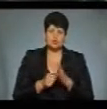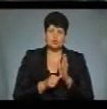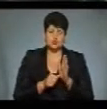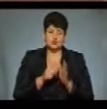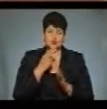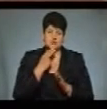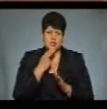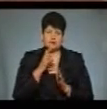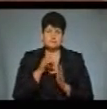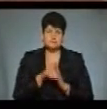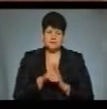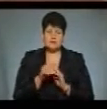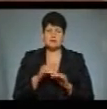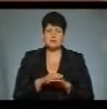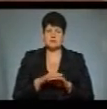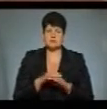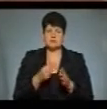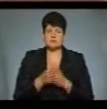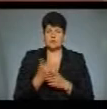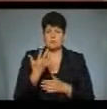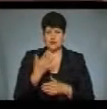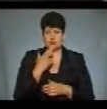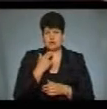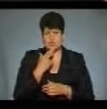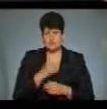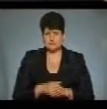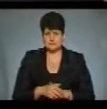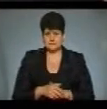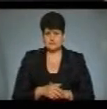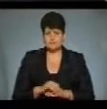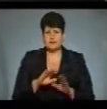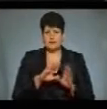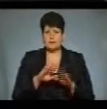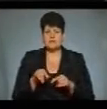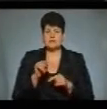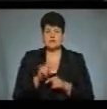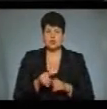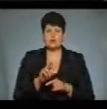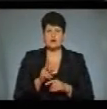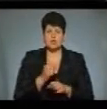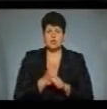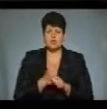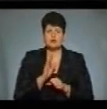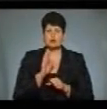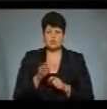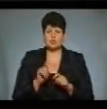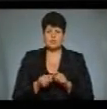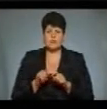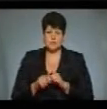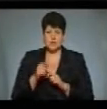червня включно, з математики до 5 червня. Після того, як роботи будуть перевірені,